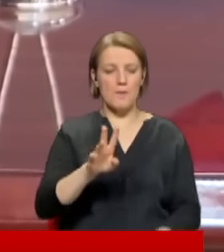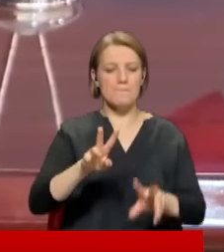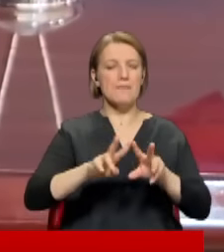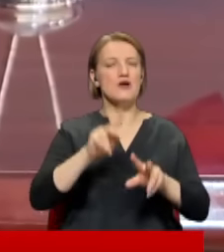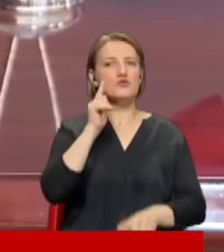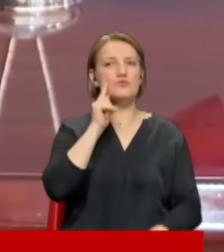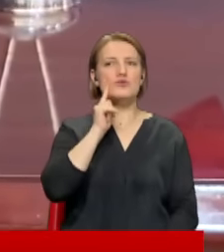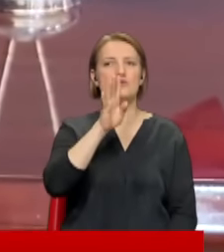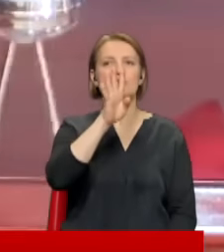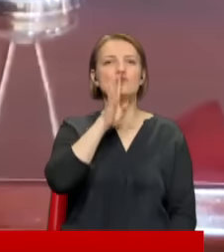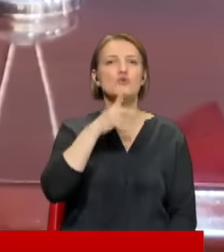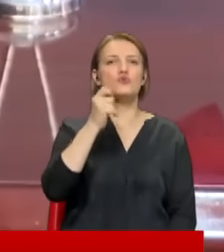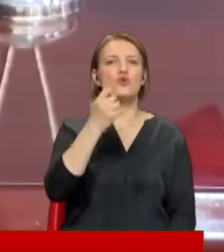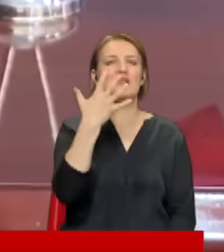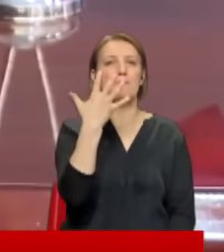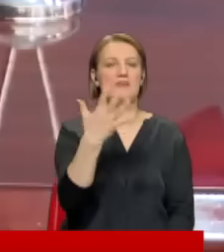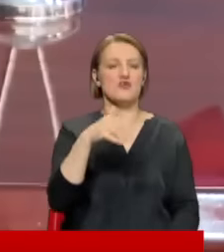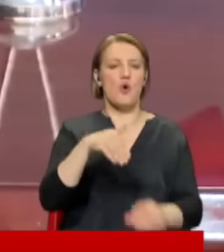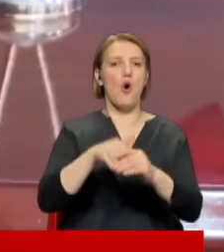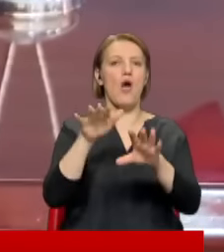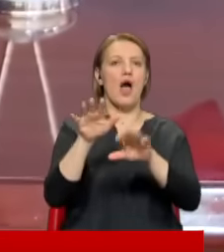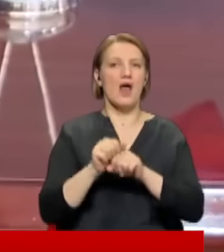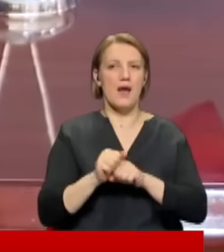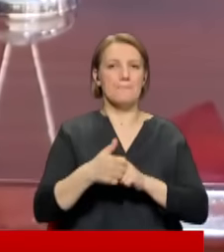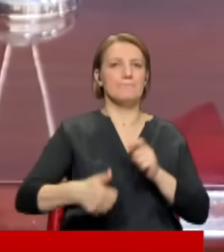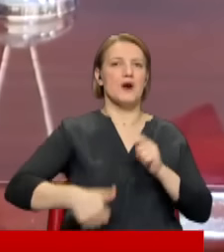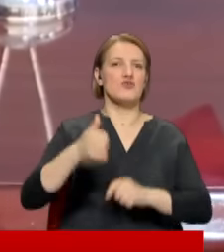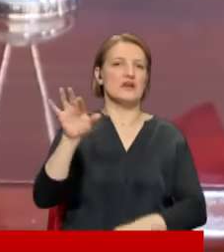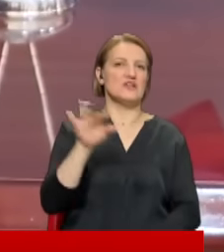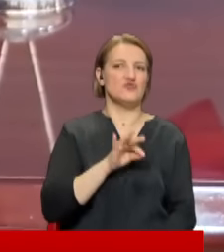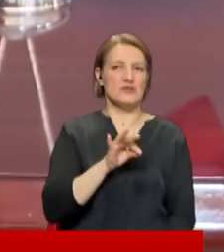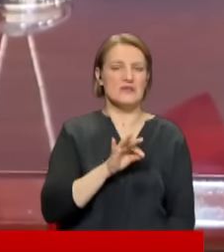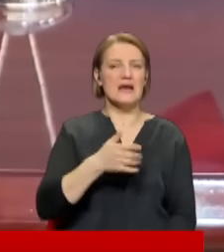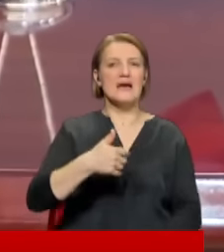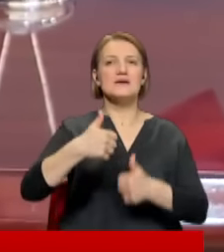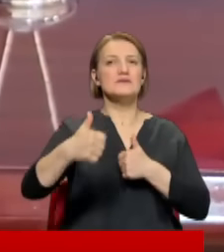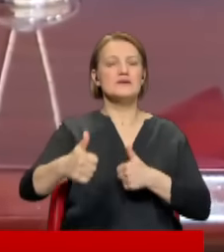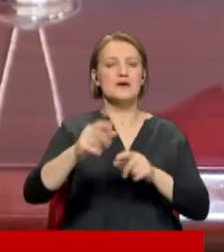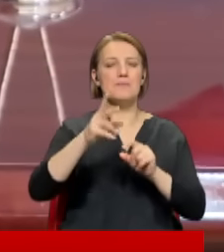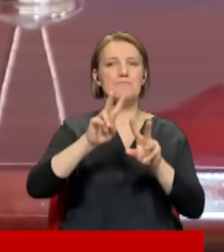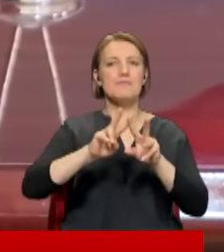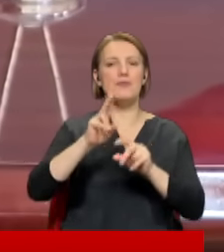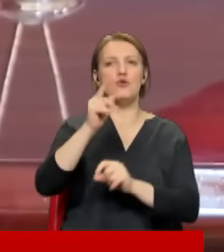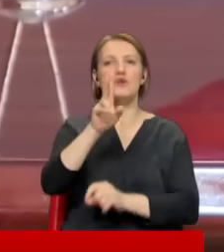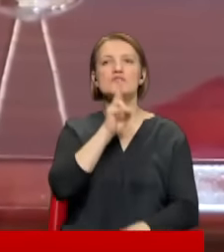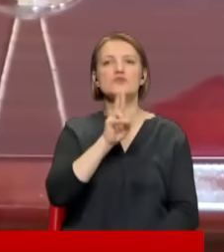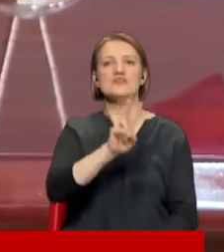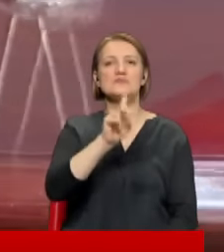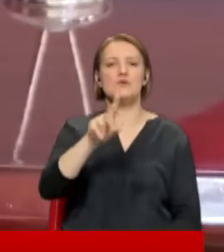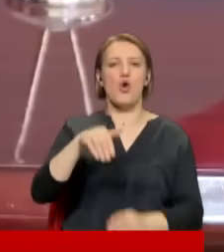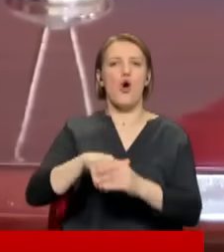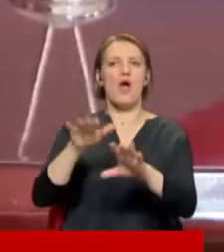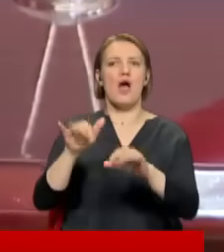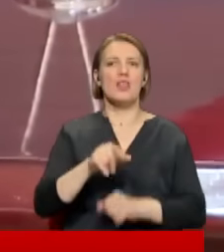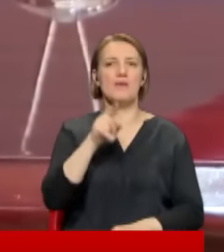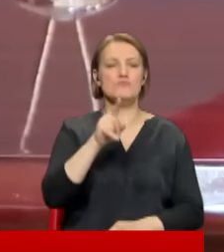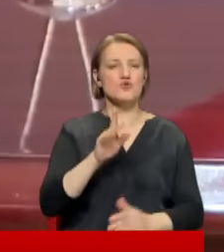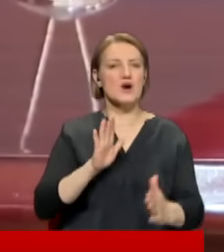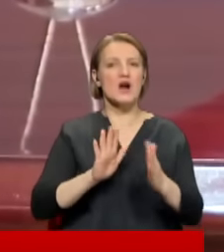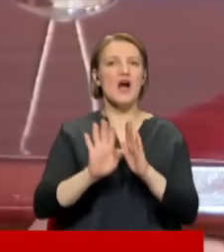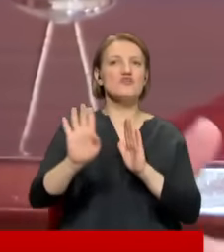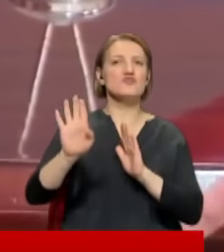Bey 495 oy alarak başkan seçildi. Rakibi Mehmet Öztürk de 221 oy aldı. Bu